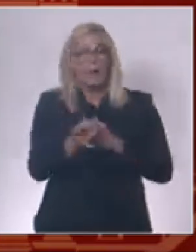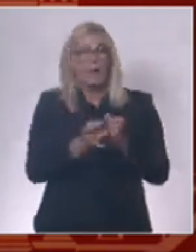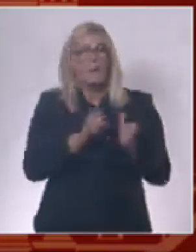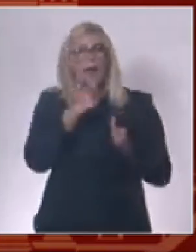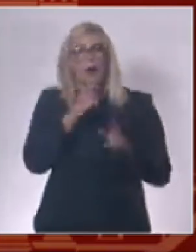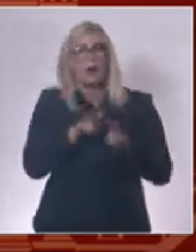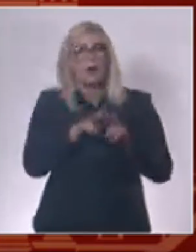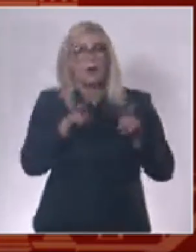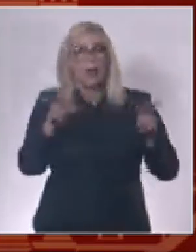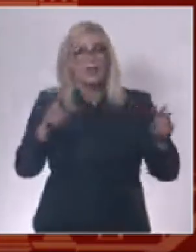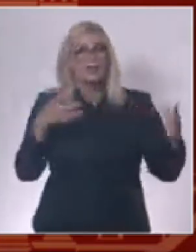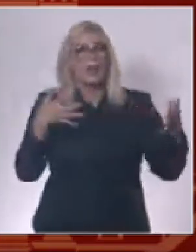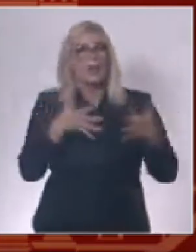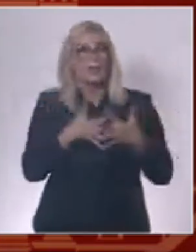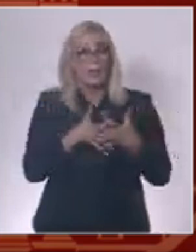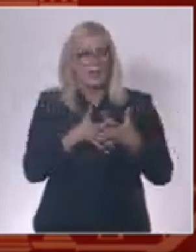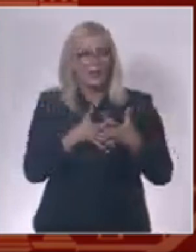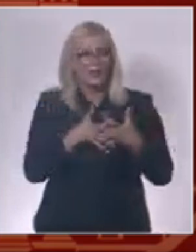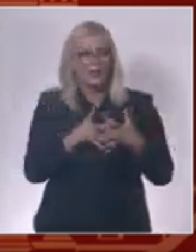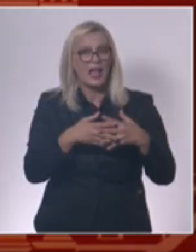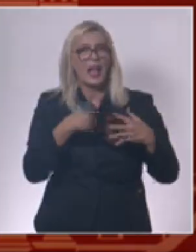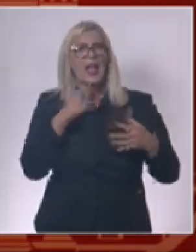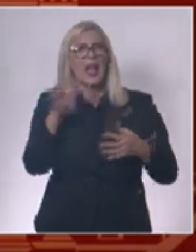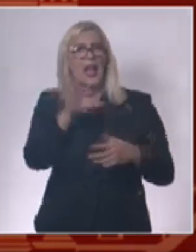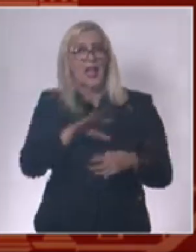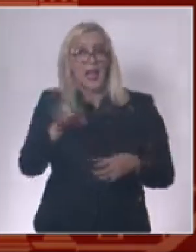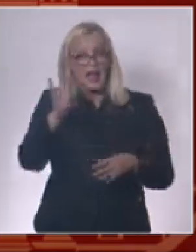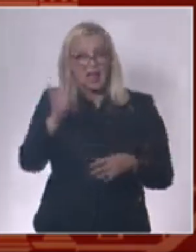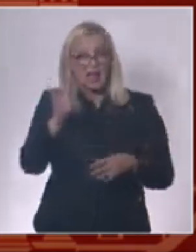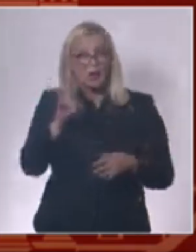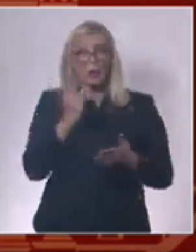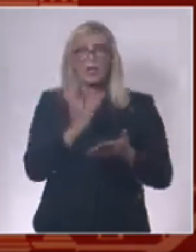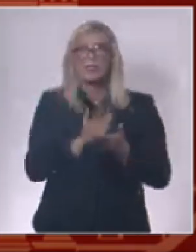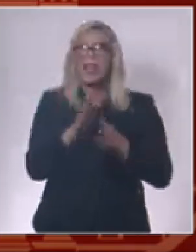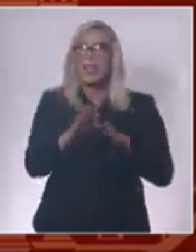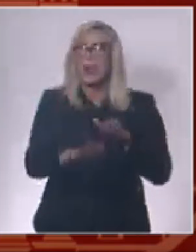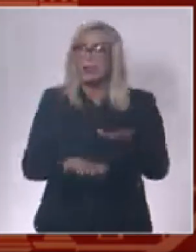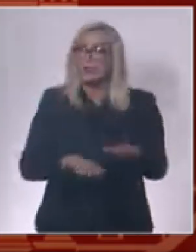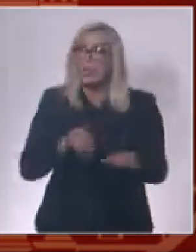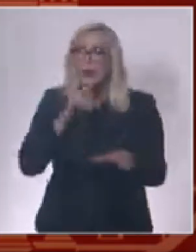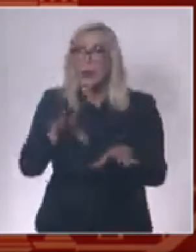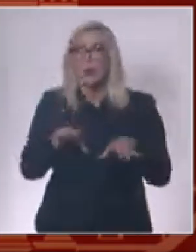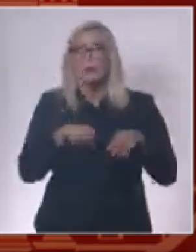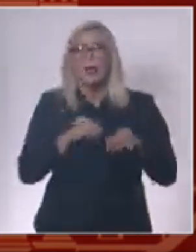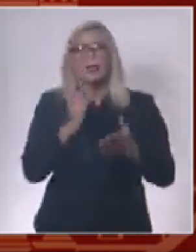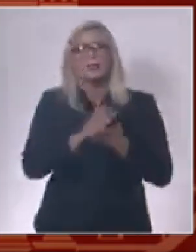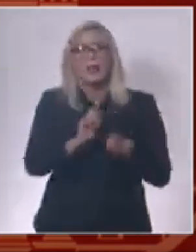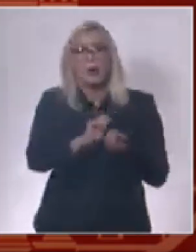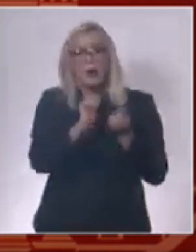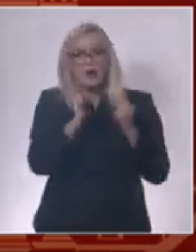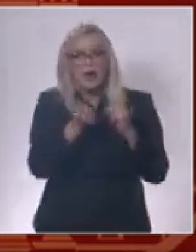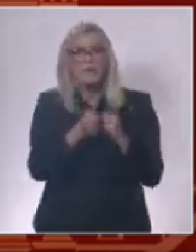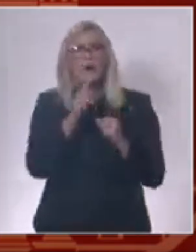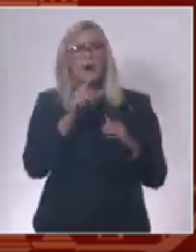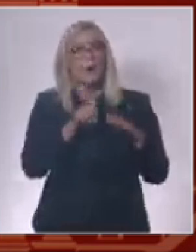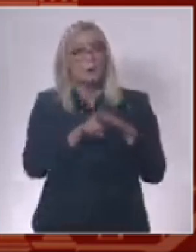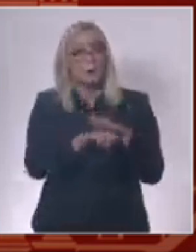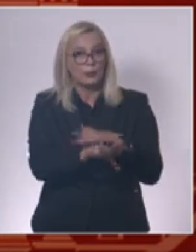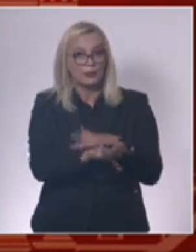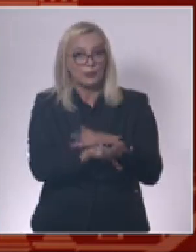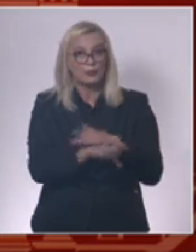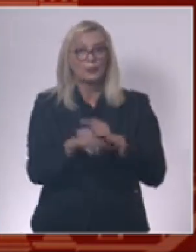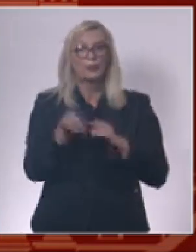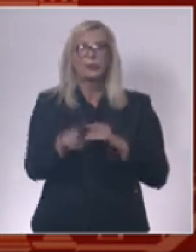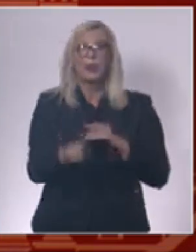развој и интеграција во рамките на Европската Унија. Секој чекор што го преземаме, секоја реформа што ја спроведуваме е во насока